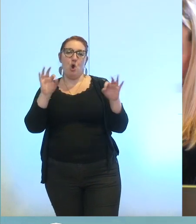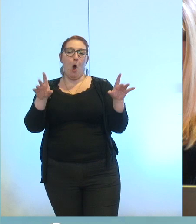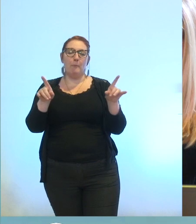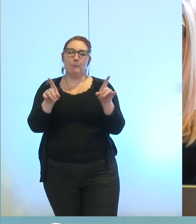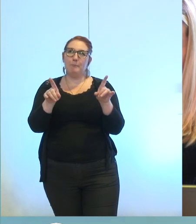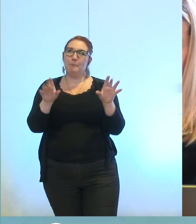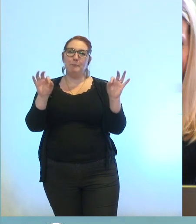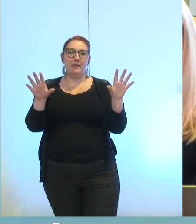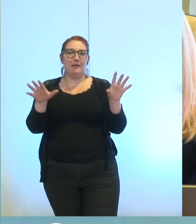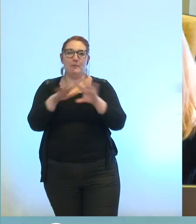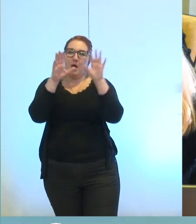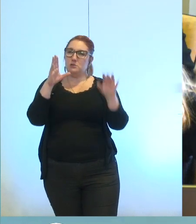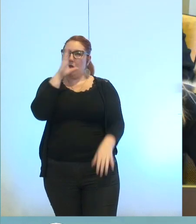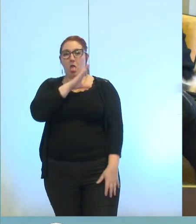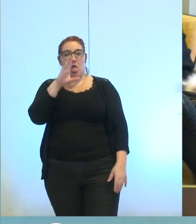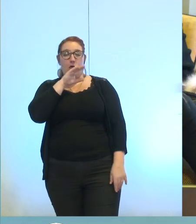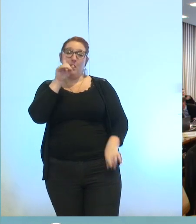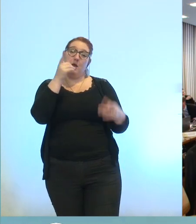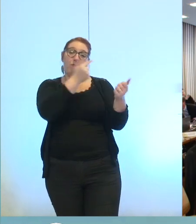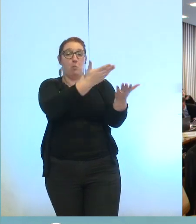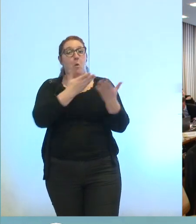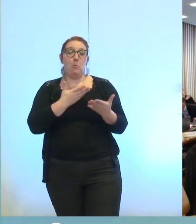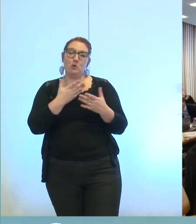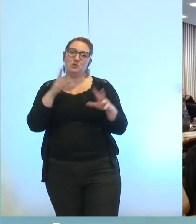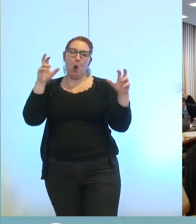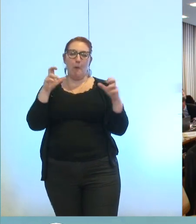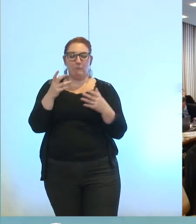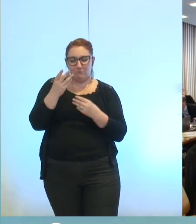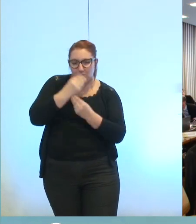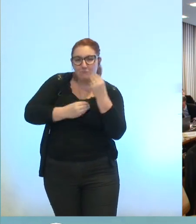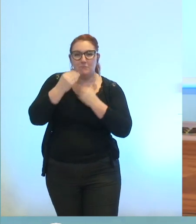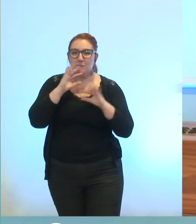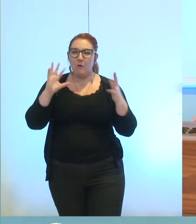dééjeuner je vous remercie